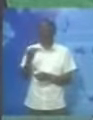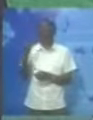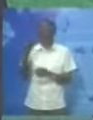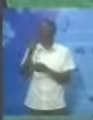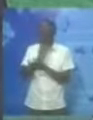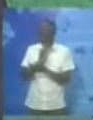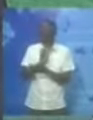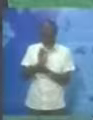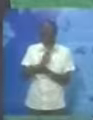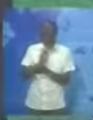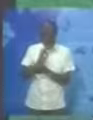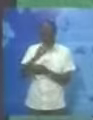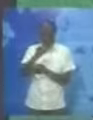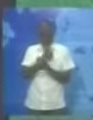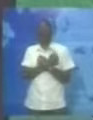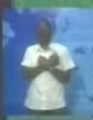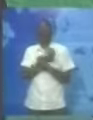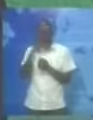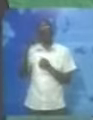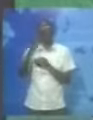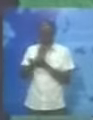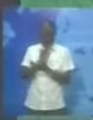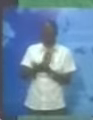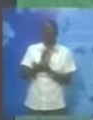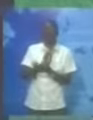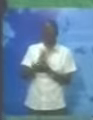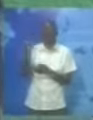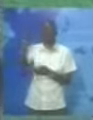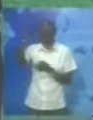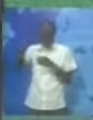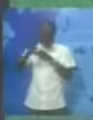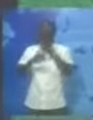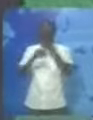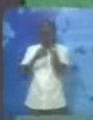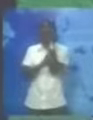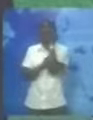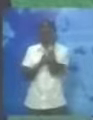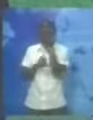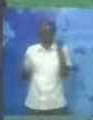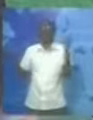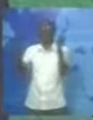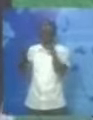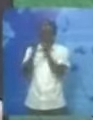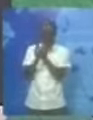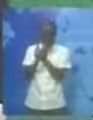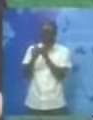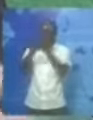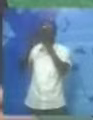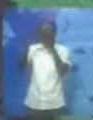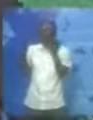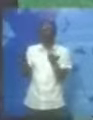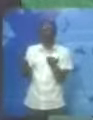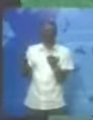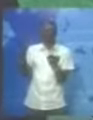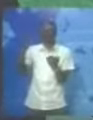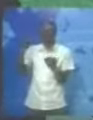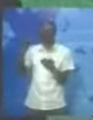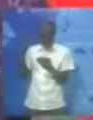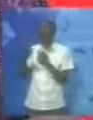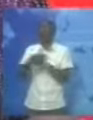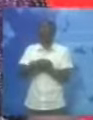qu'il y a l'amour du cinéma d'abord au cœur de ça. Puis en même temps, il y a toute une nation qui se réunit. Vous en faites l'ouverture de votre journal télévisé, c'est